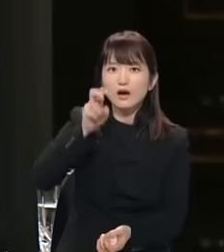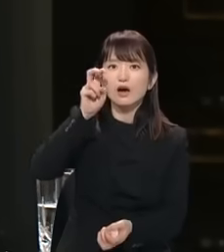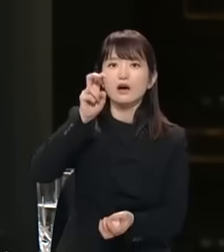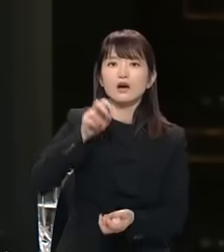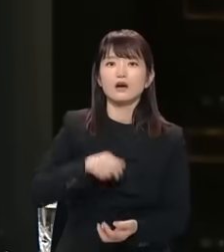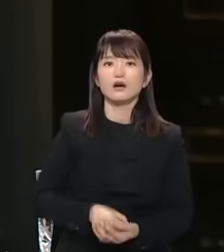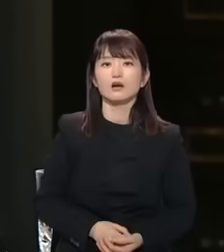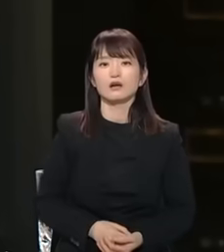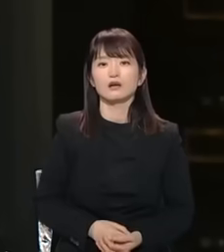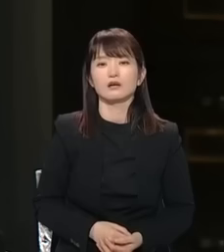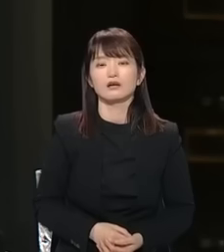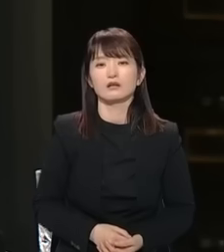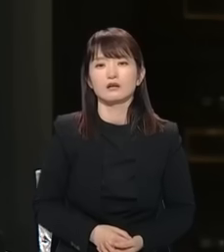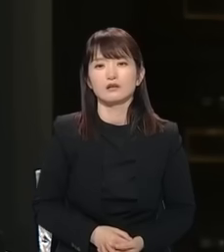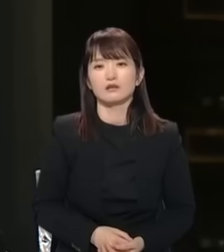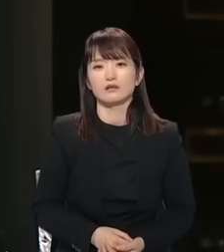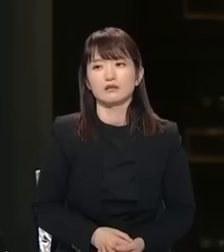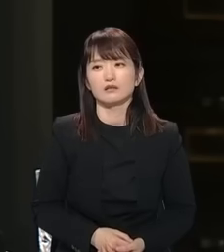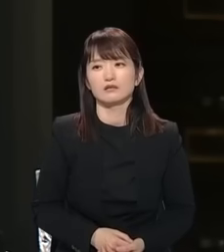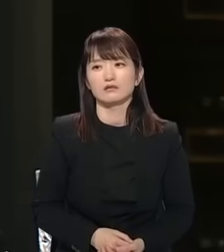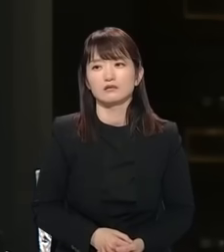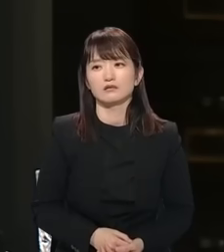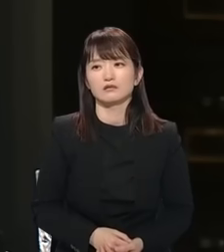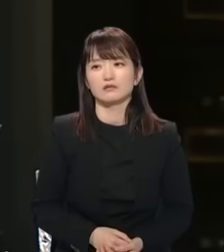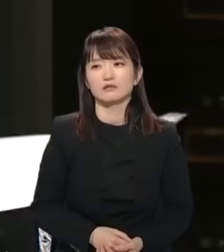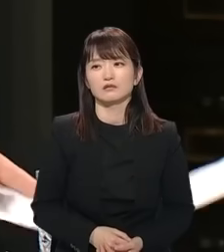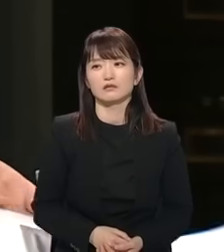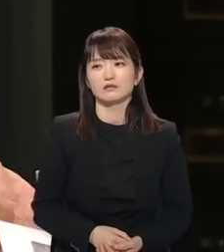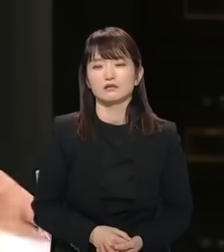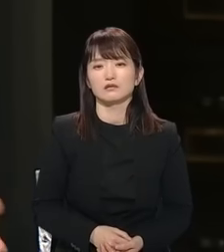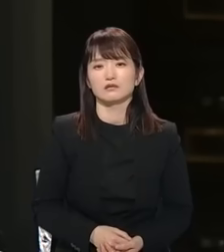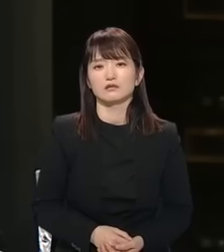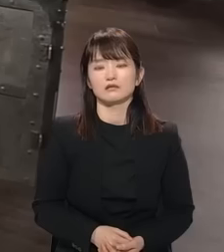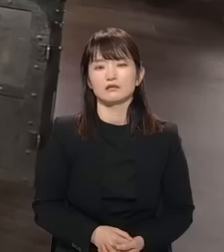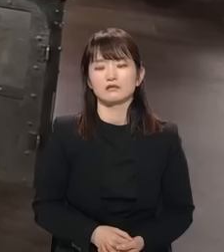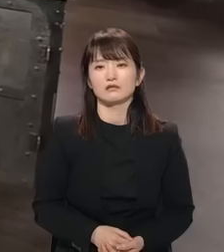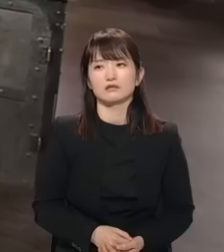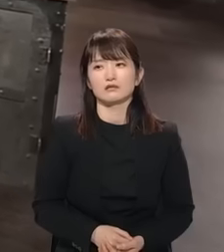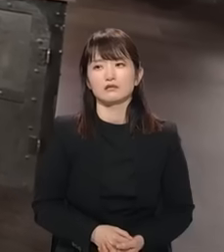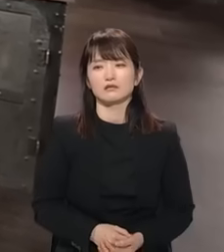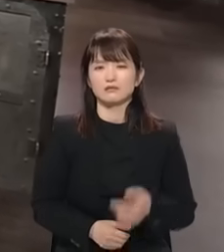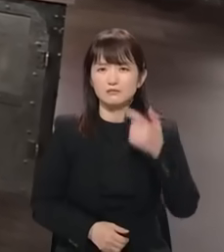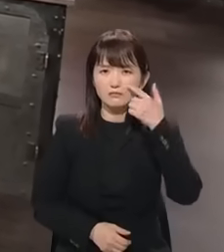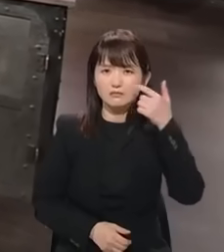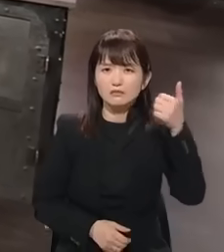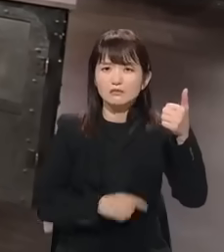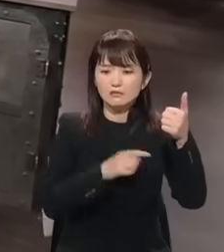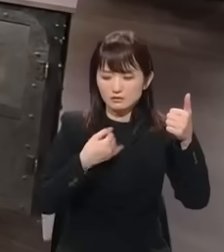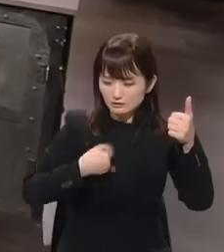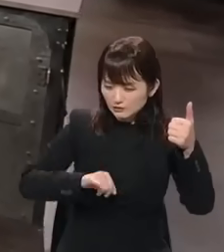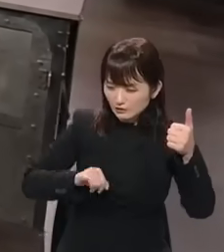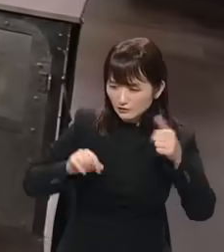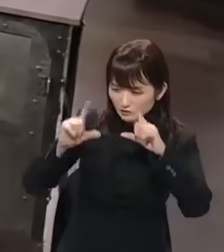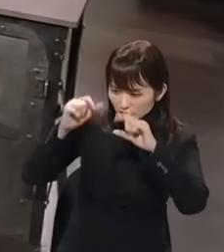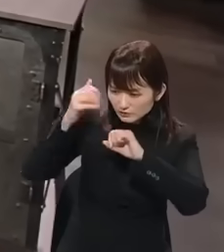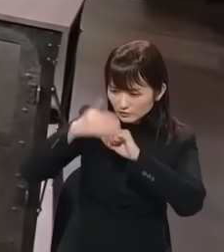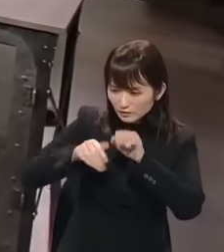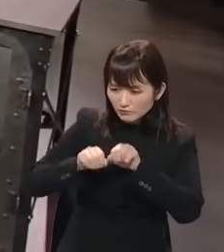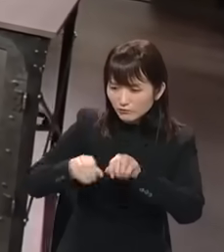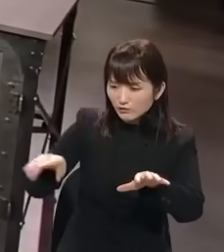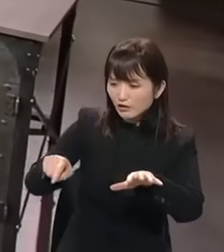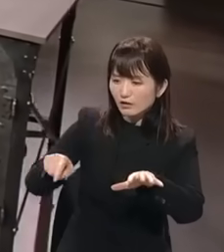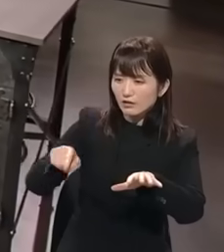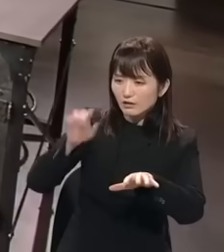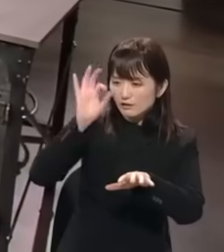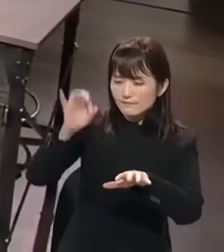합니다네 그렇습니다 막 입에 담지 못하겠네요네 그러니까이 아버님께서 딸의 사진이 돌아다니는 것도